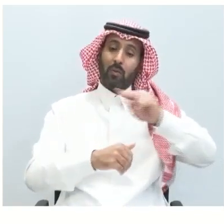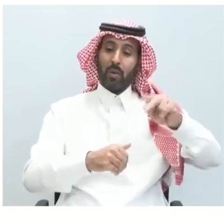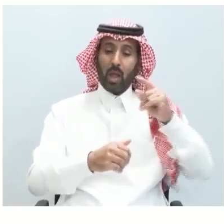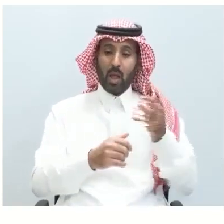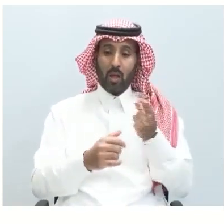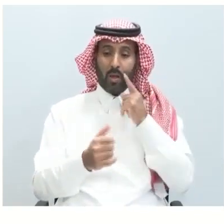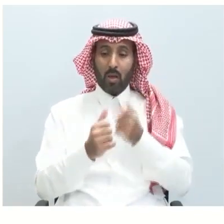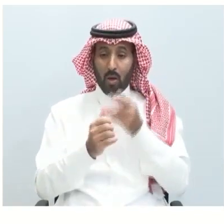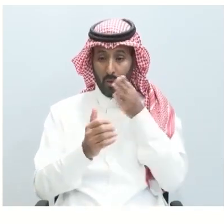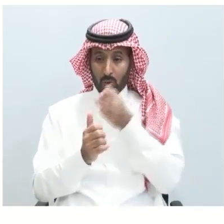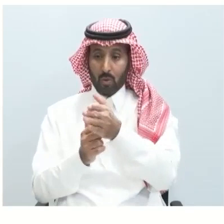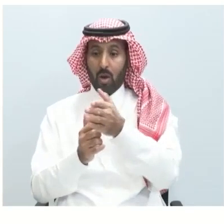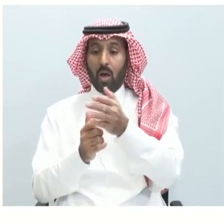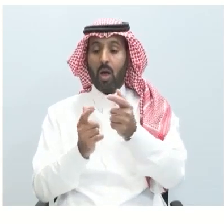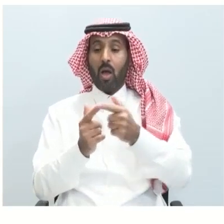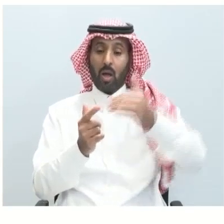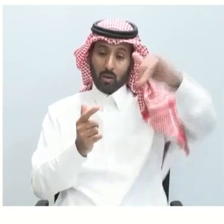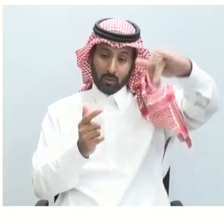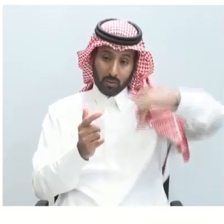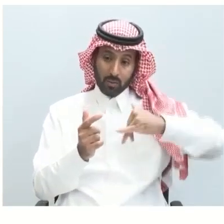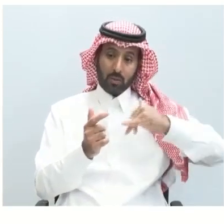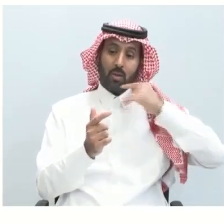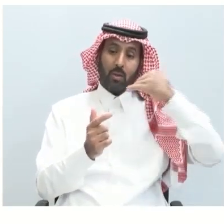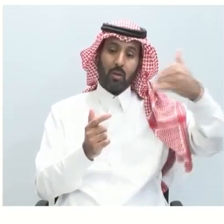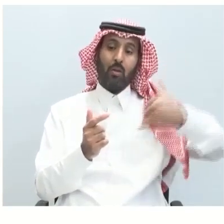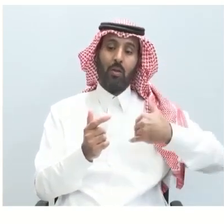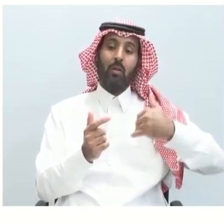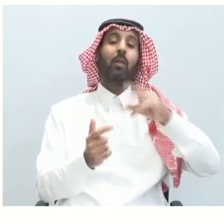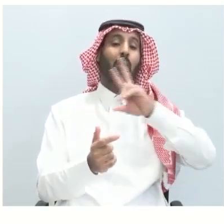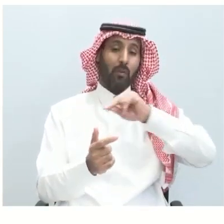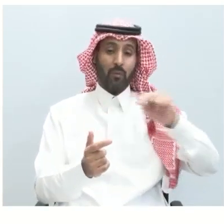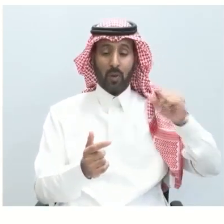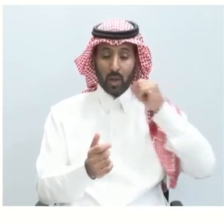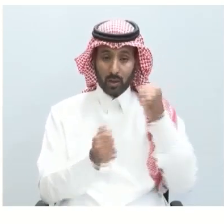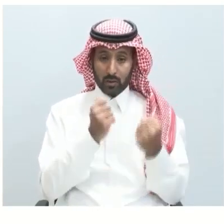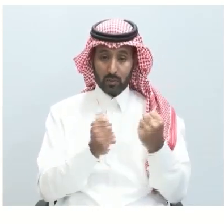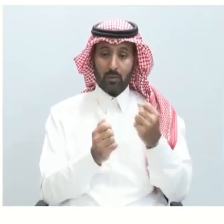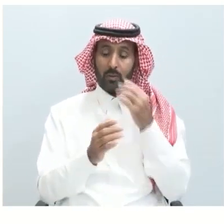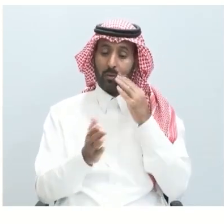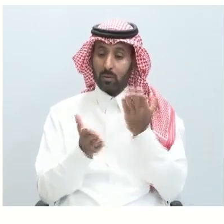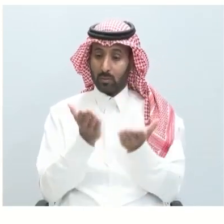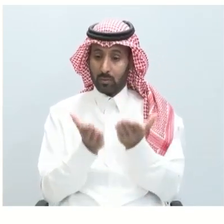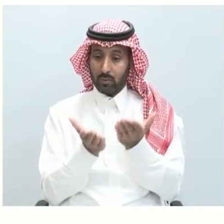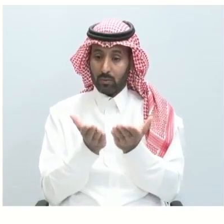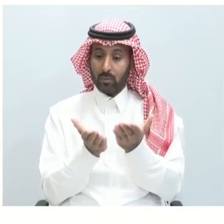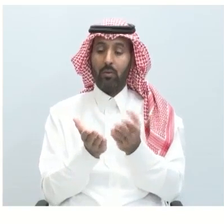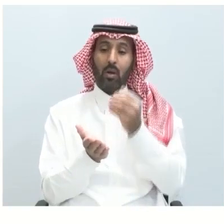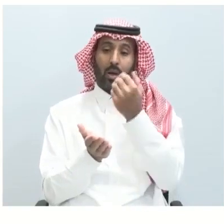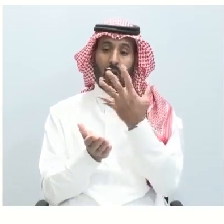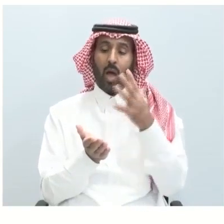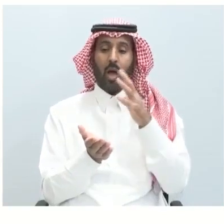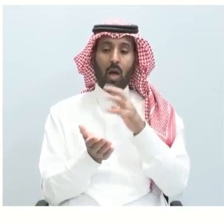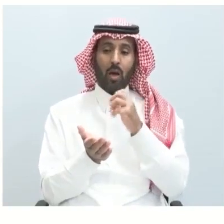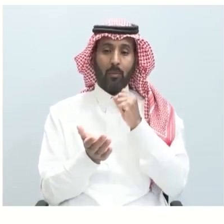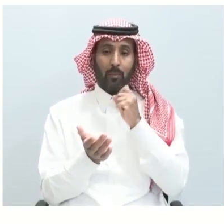الاتجاه الاول كذلك في الاتجاه المعاكس اذا ستكون هناك توازن 500 سياره مقابل 500 سياره